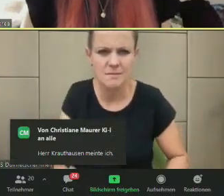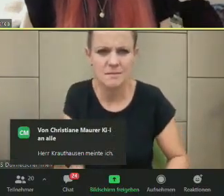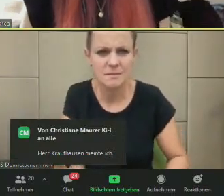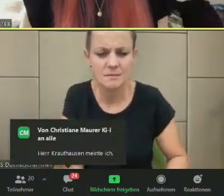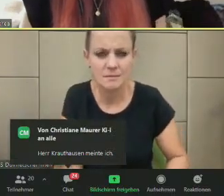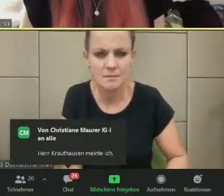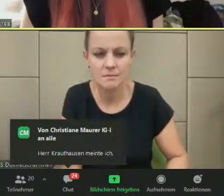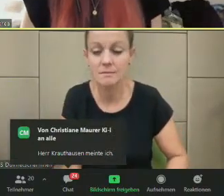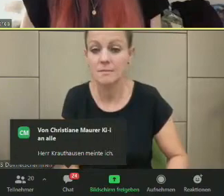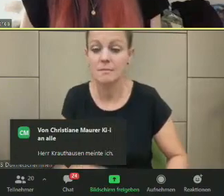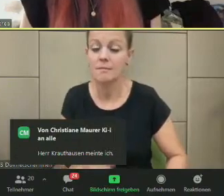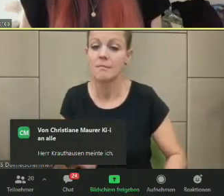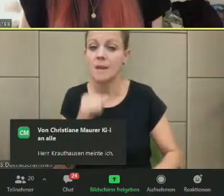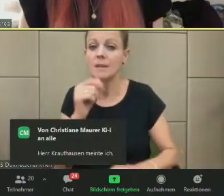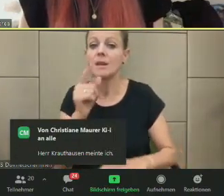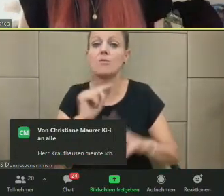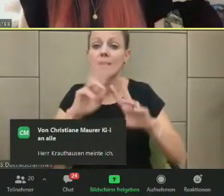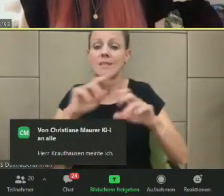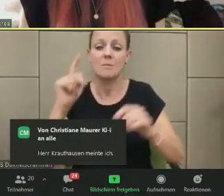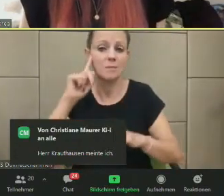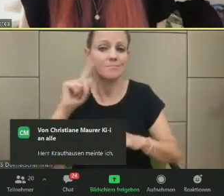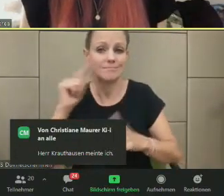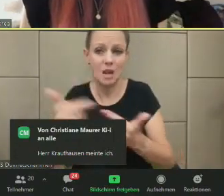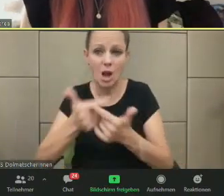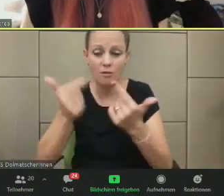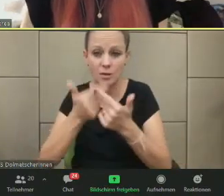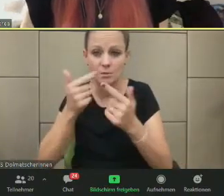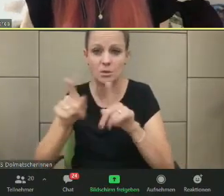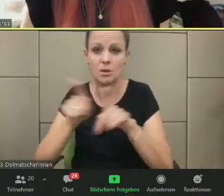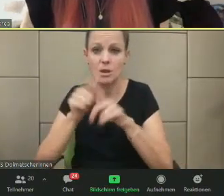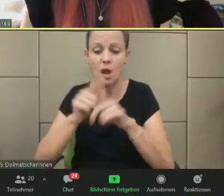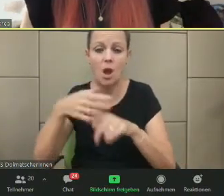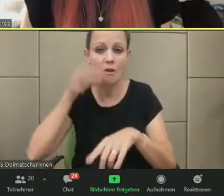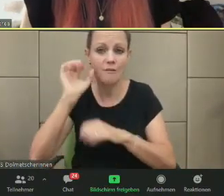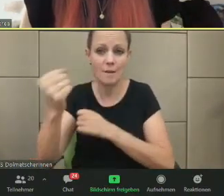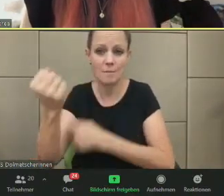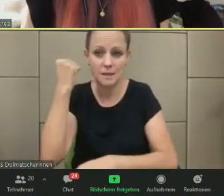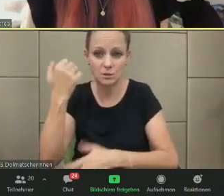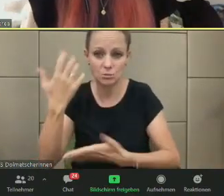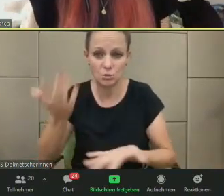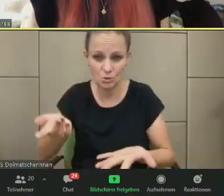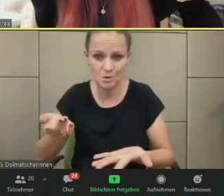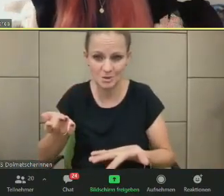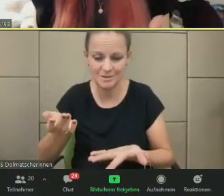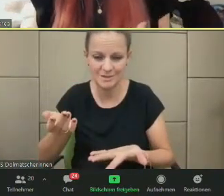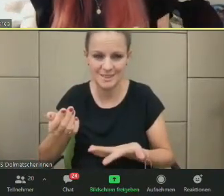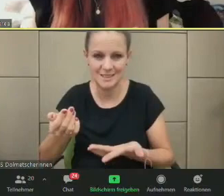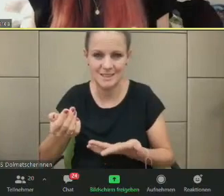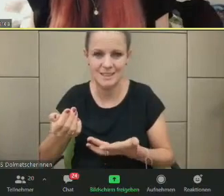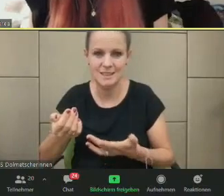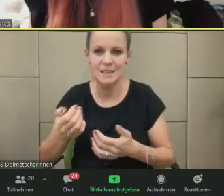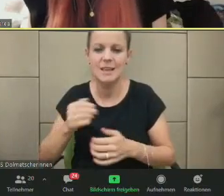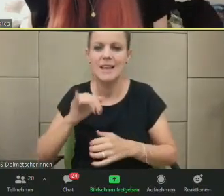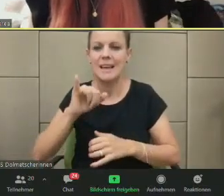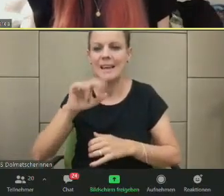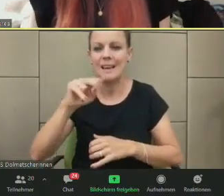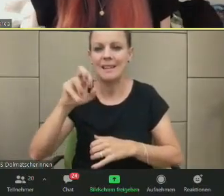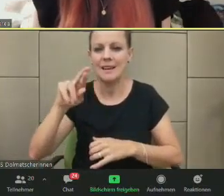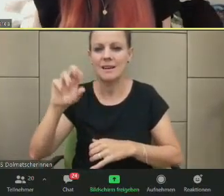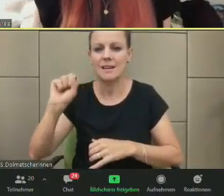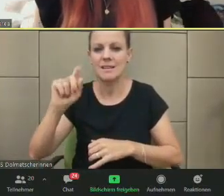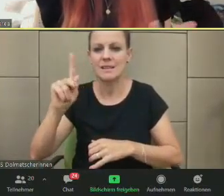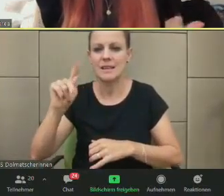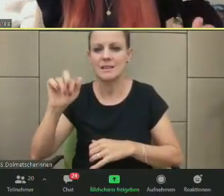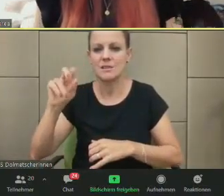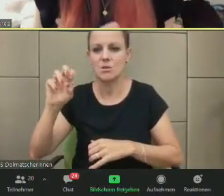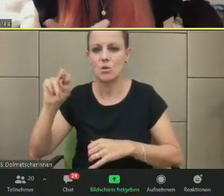Und die klärt nicht nur über Gehörlosigkeit auf, sondern auch über Feminismus zum Beispiel. Also das nennt man dann intersektional. Das heißt, sie klärt